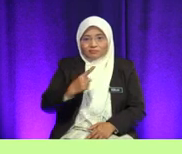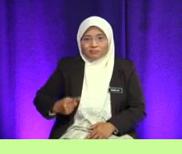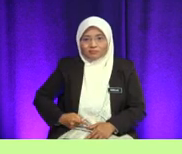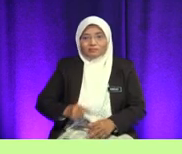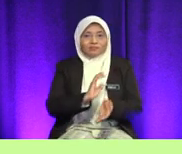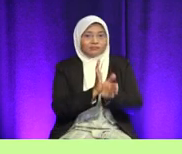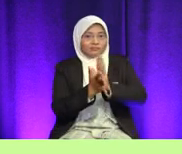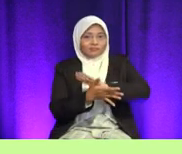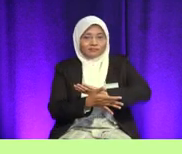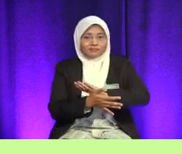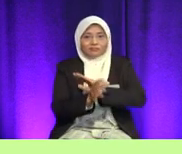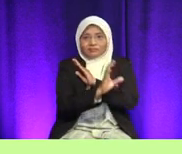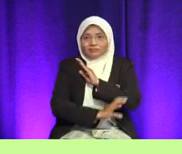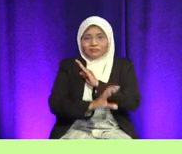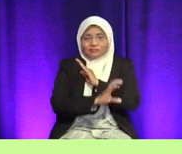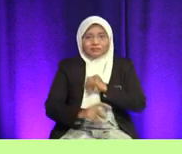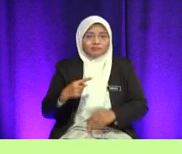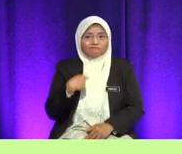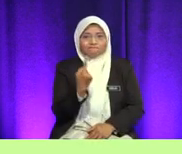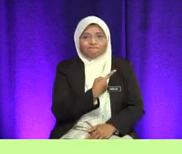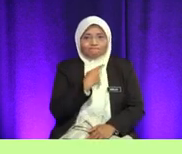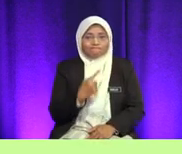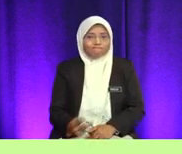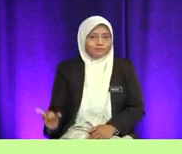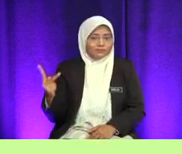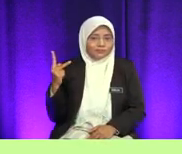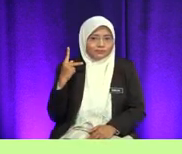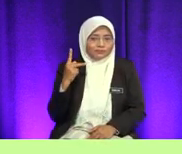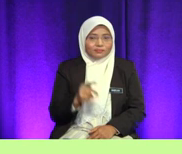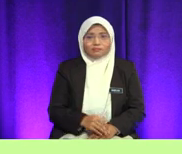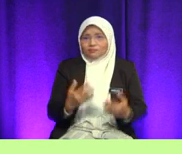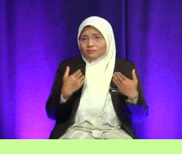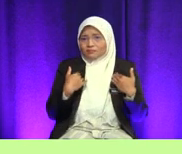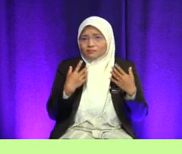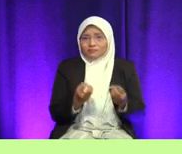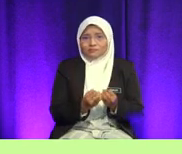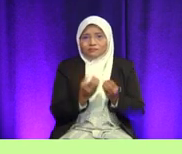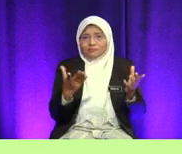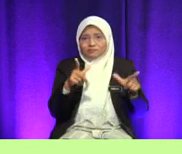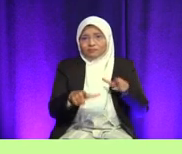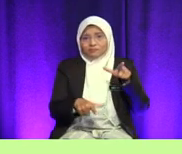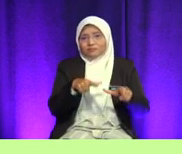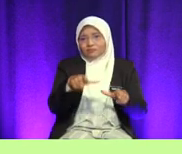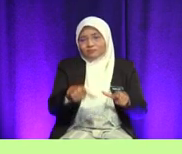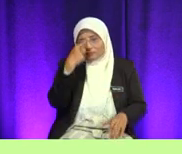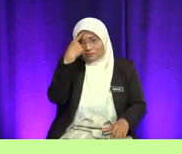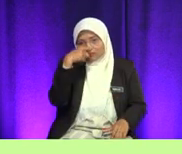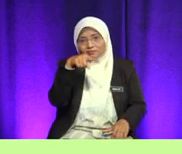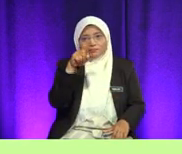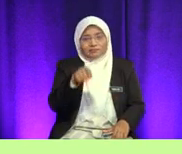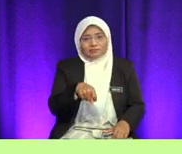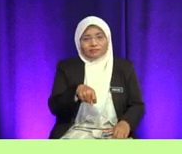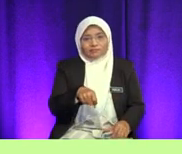kuku maka berbagai langkah dilaksanakan untuk memastikan kedaulatan negara tetap terpelihara